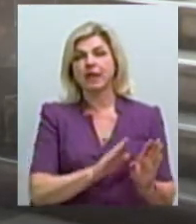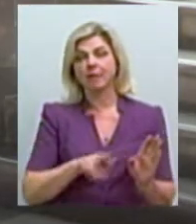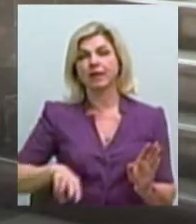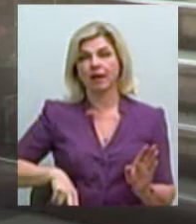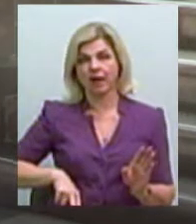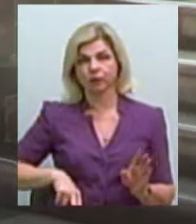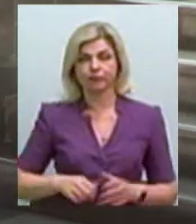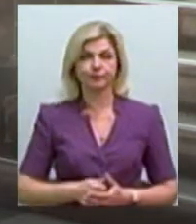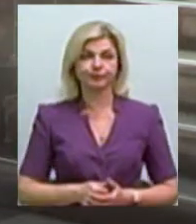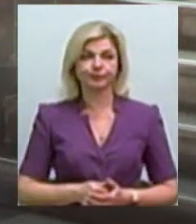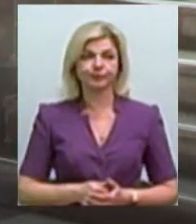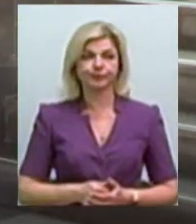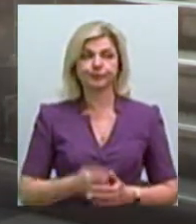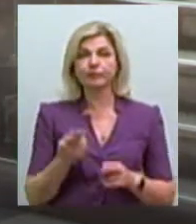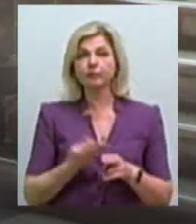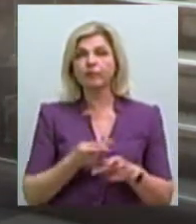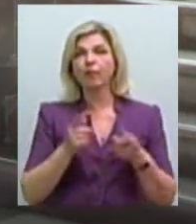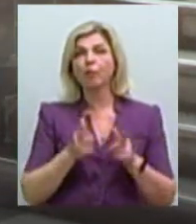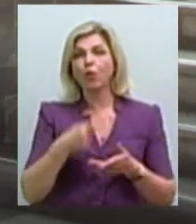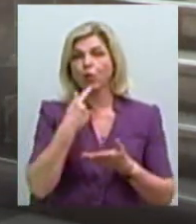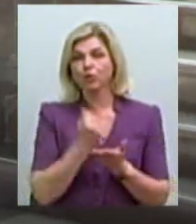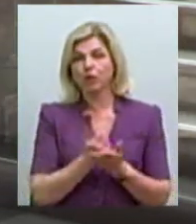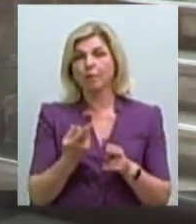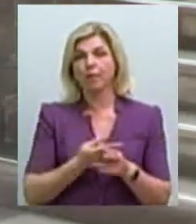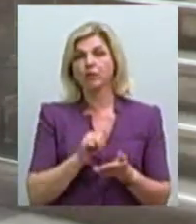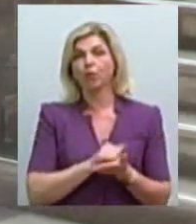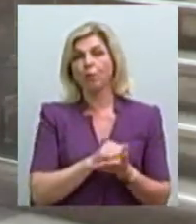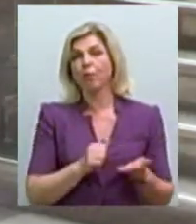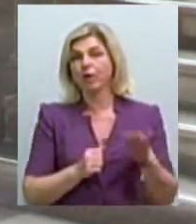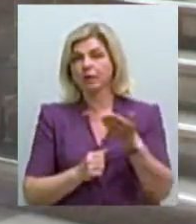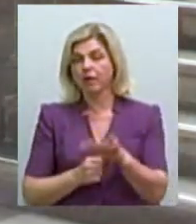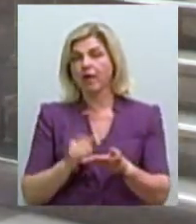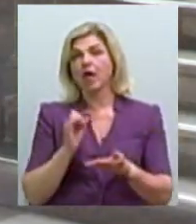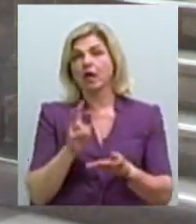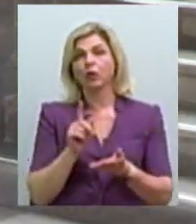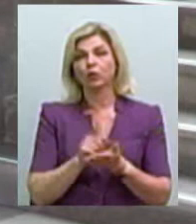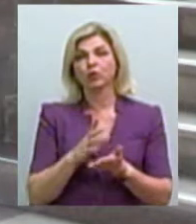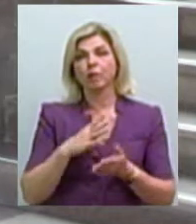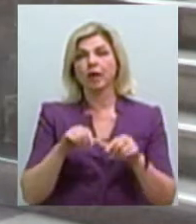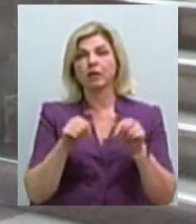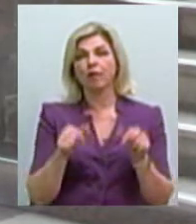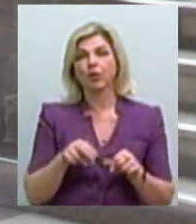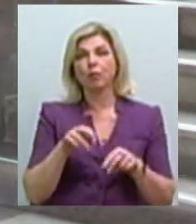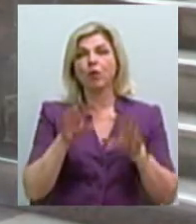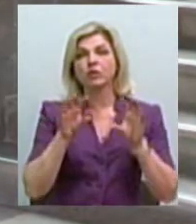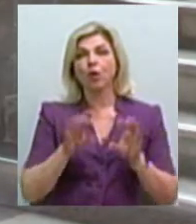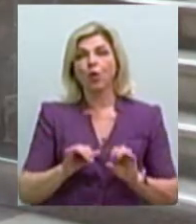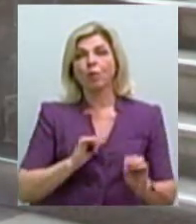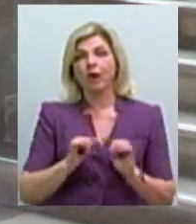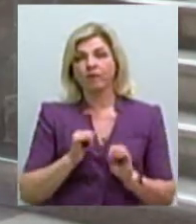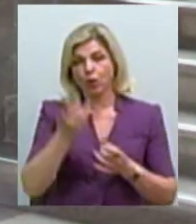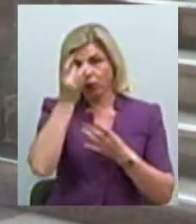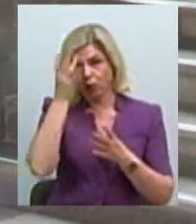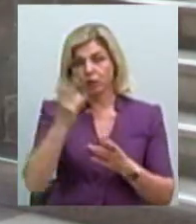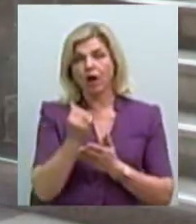Призначений був заступник директора без погодження, без подання документів і, як має бути оформлена за законом, в управлінні культури на